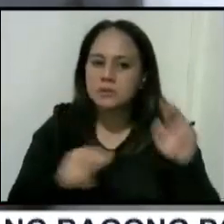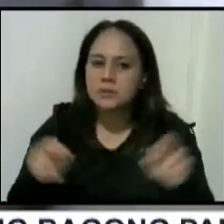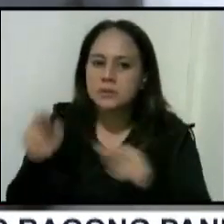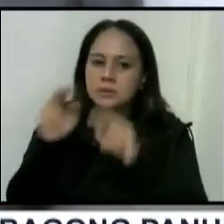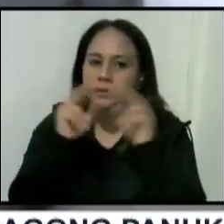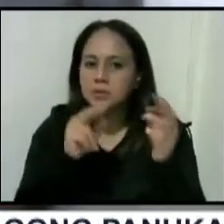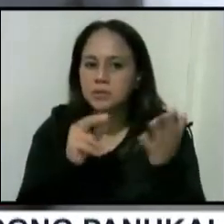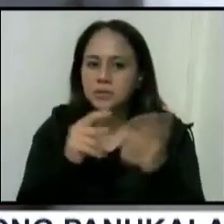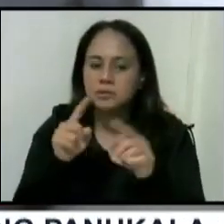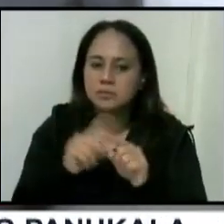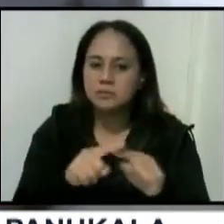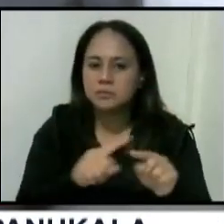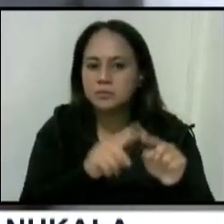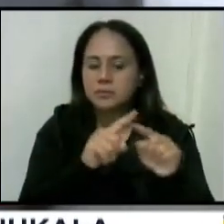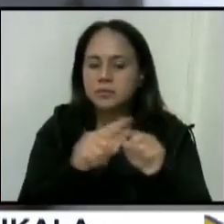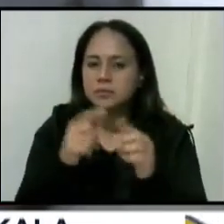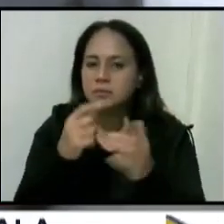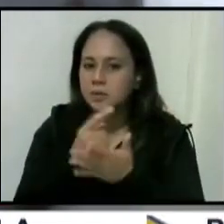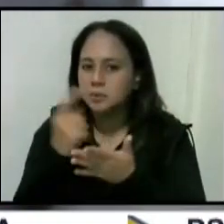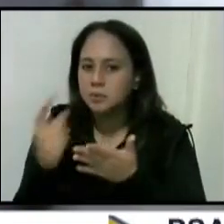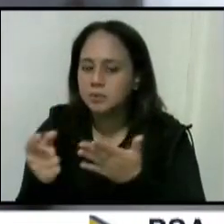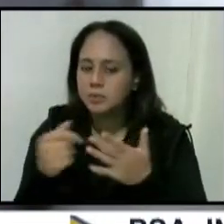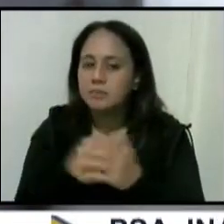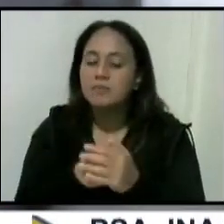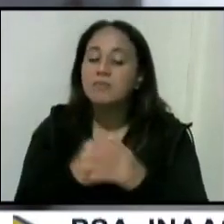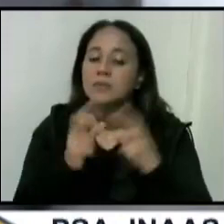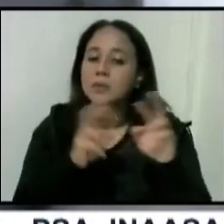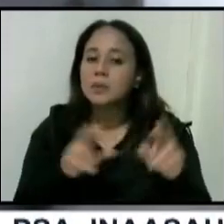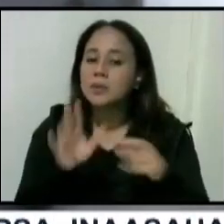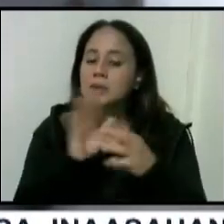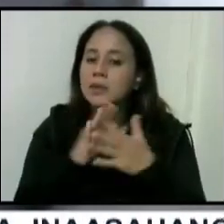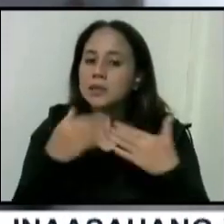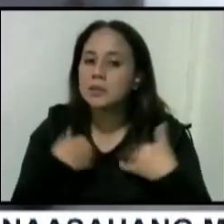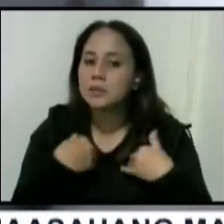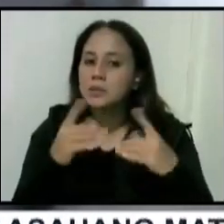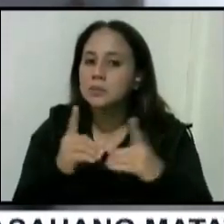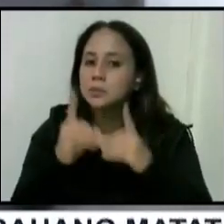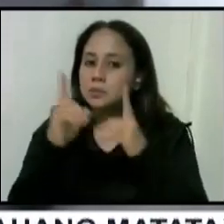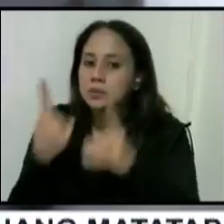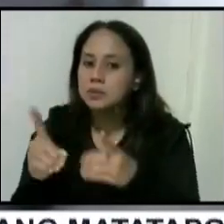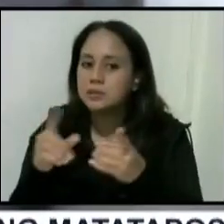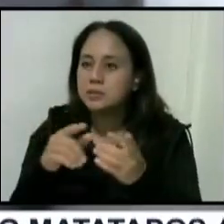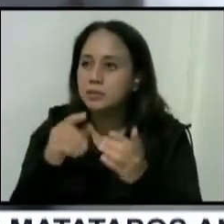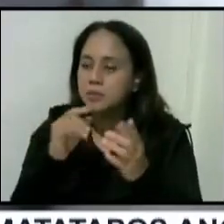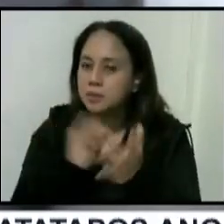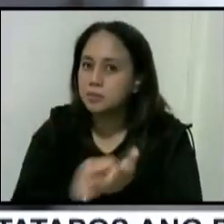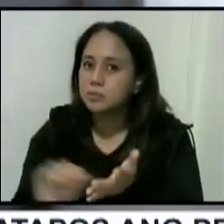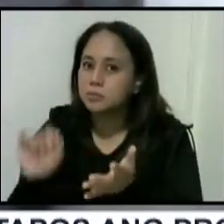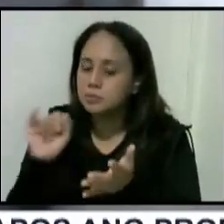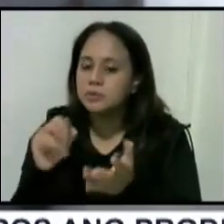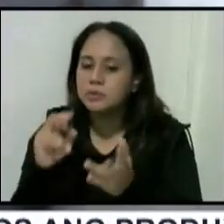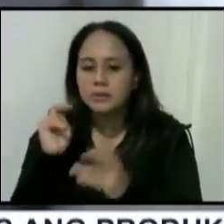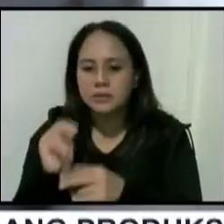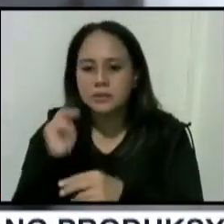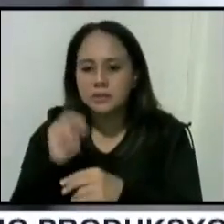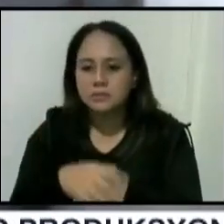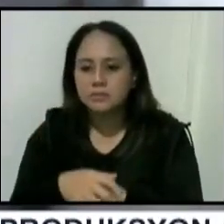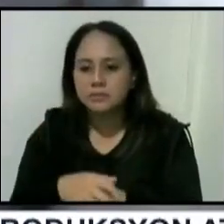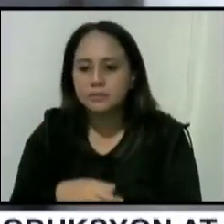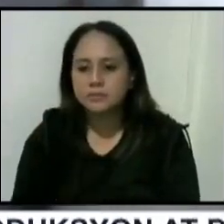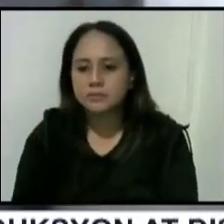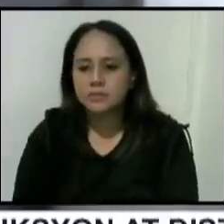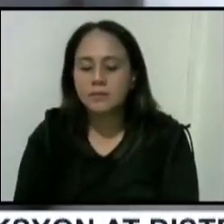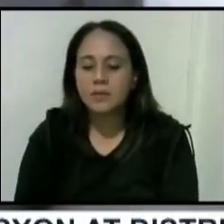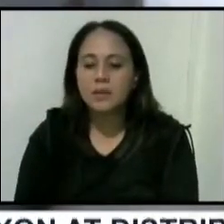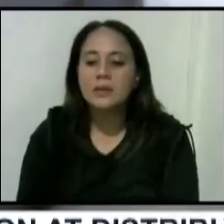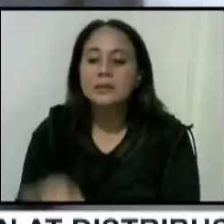mga basura, and then nire-recycle nila. At ito ay dinodonate nila, no, sa mga institusyon na nangangailangan nito. Ito ay isa